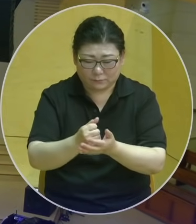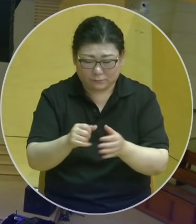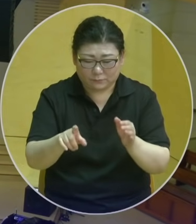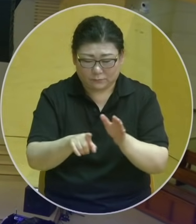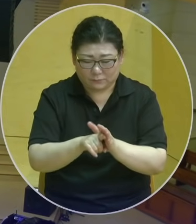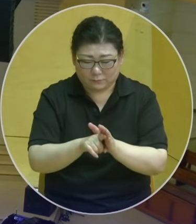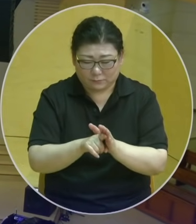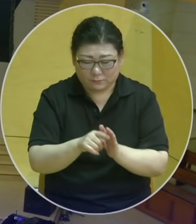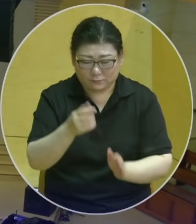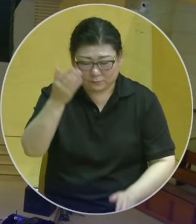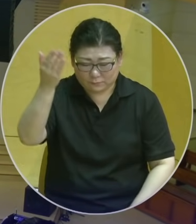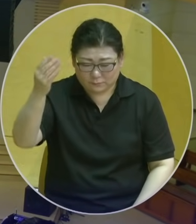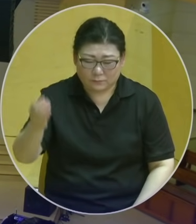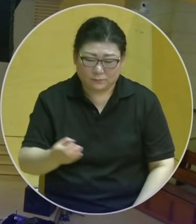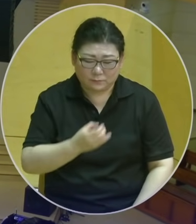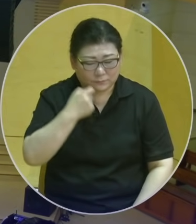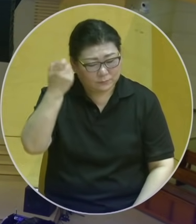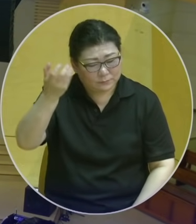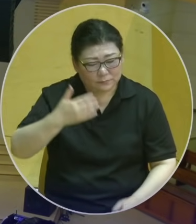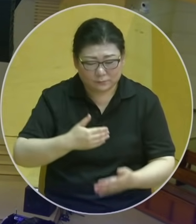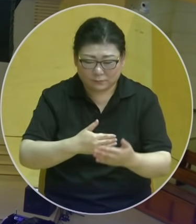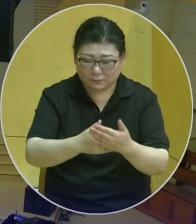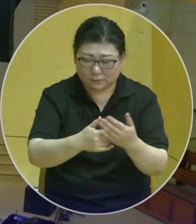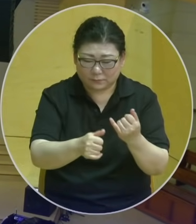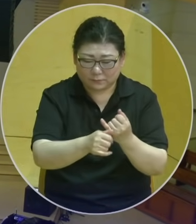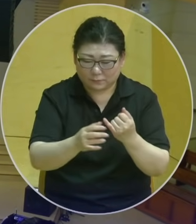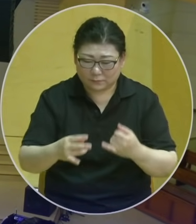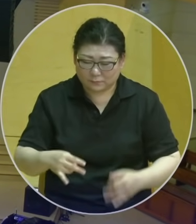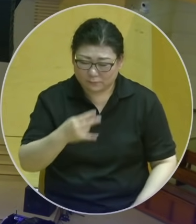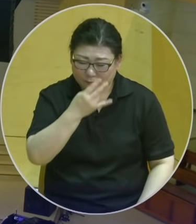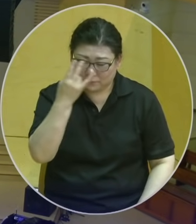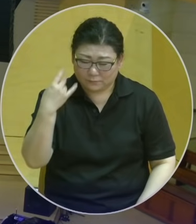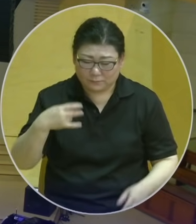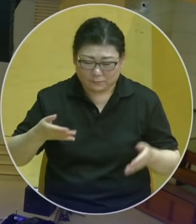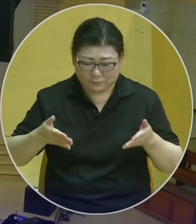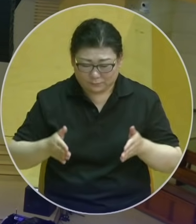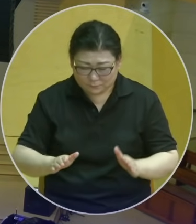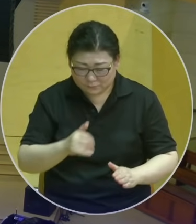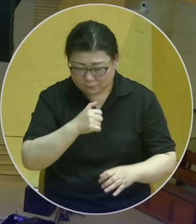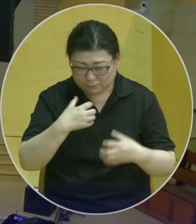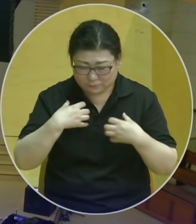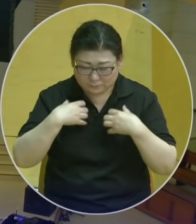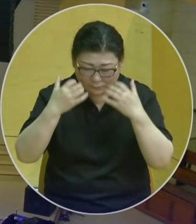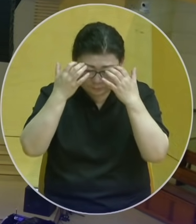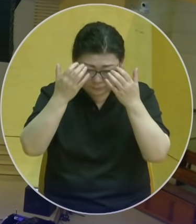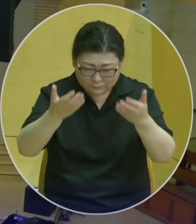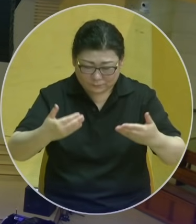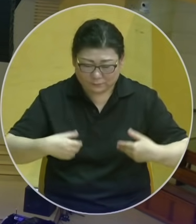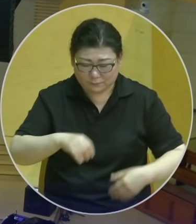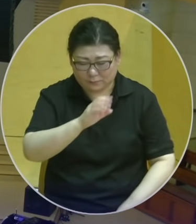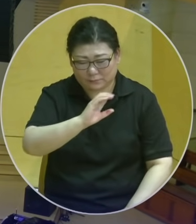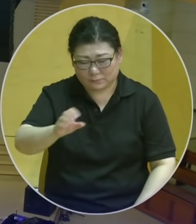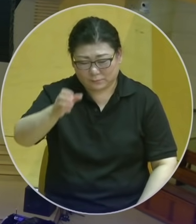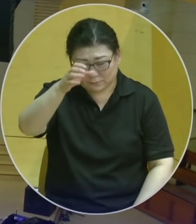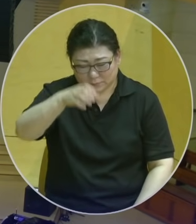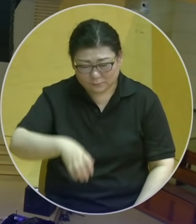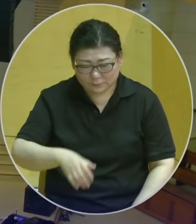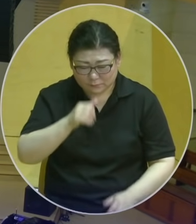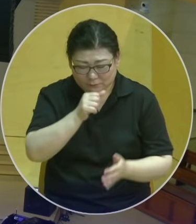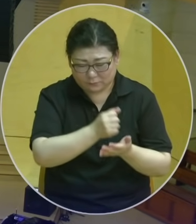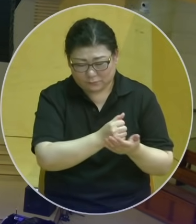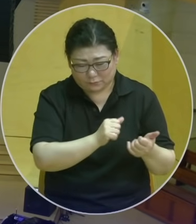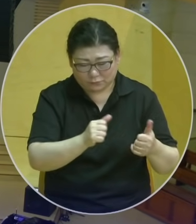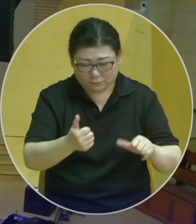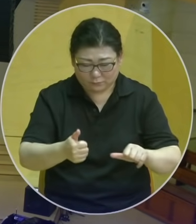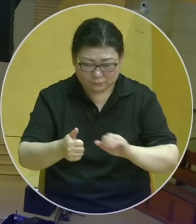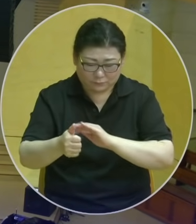믿습니다. 그는 성령으로 잉태되어 동정녀 마리아에게서 나시고 본디오 빌라도에게 고난을 받아 십자가에